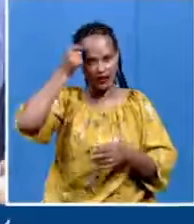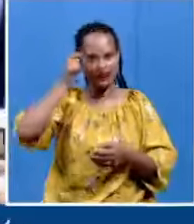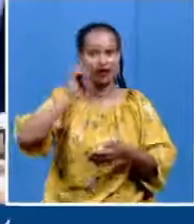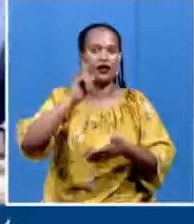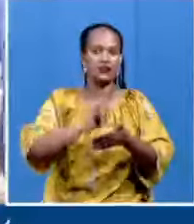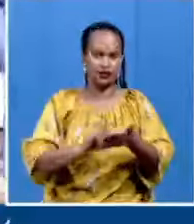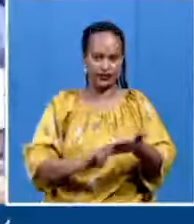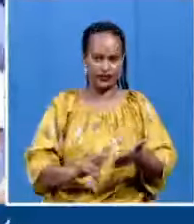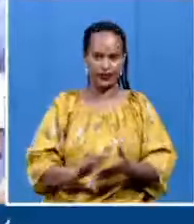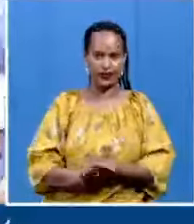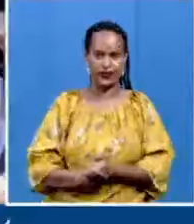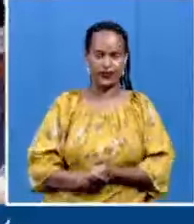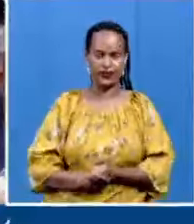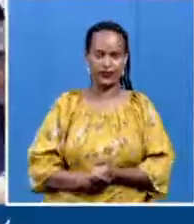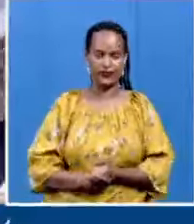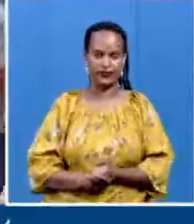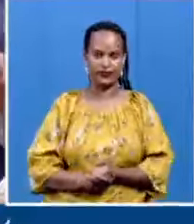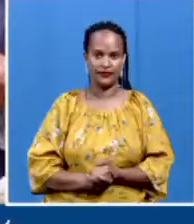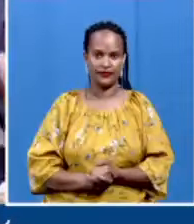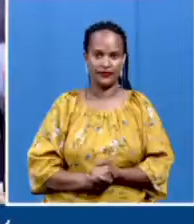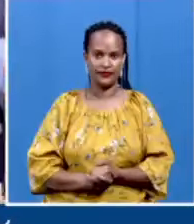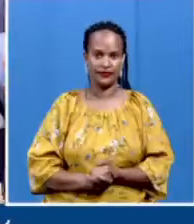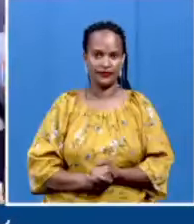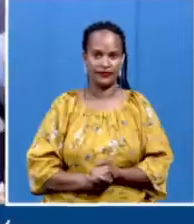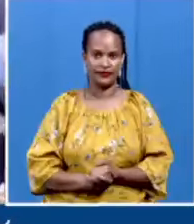ከም ዝፀብፀቦ